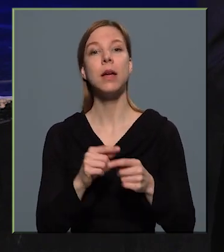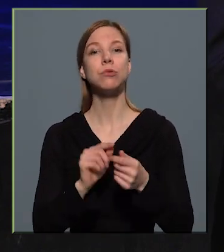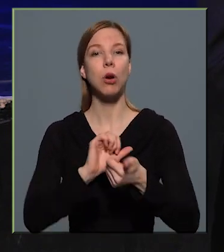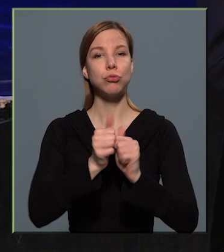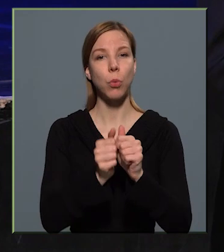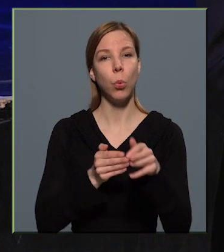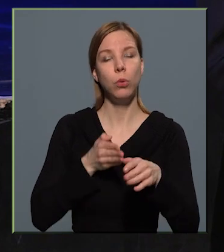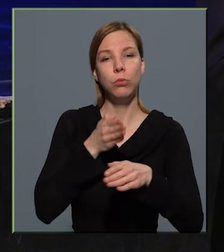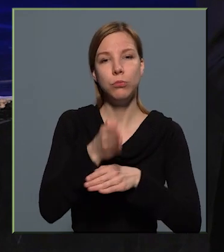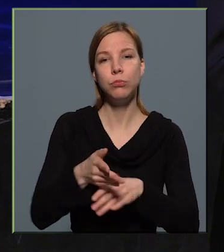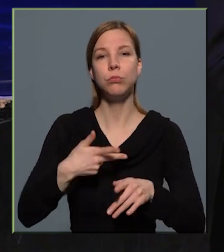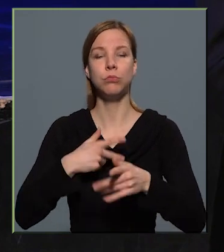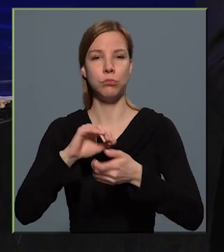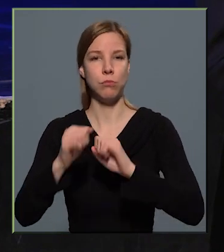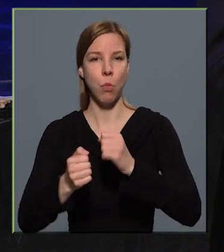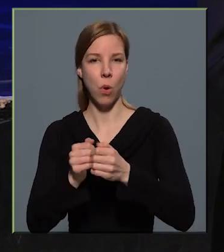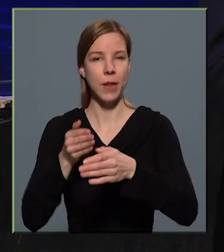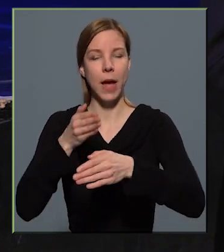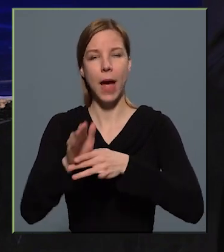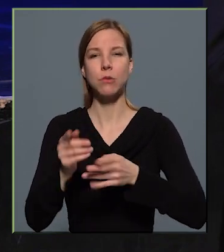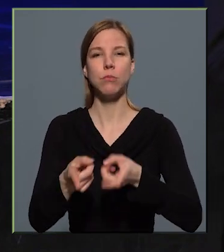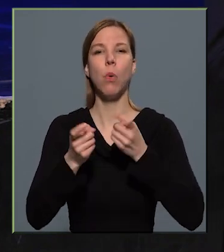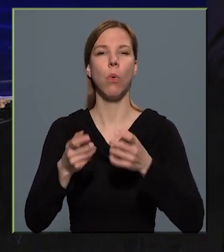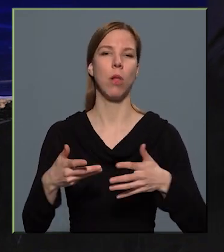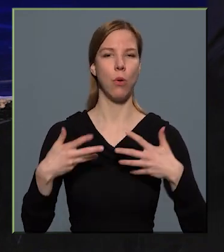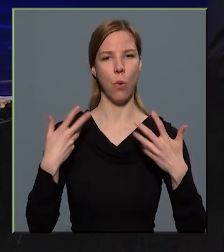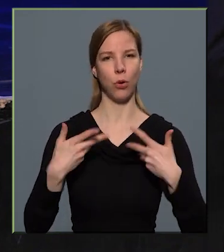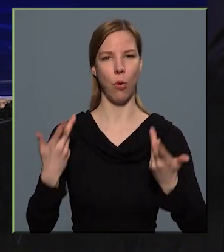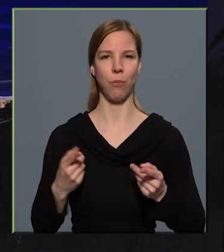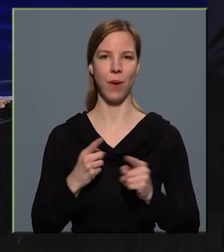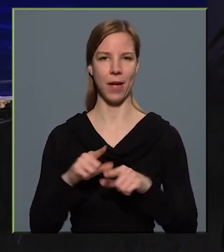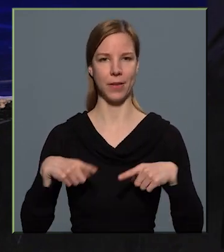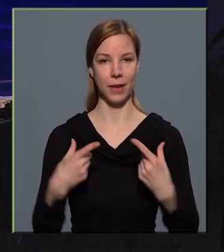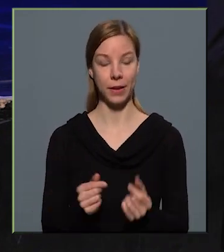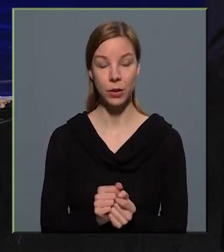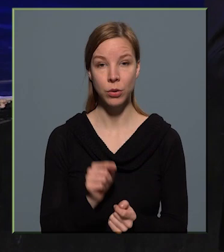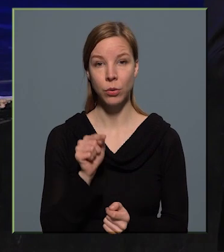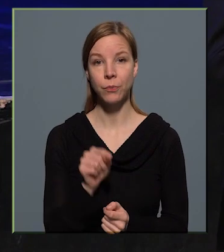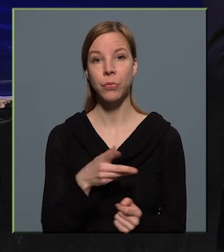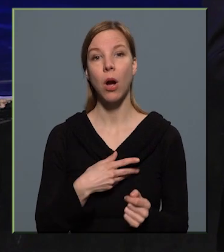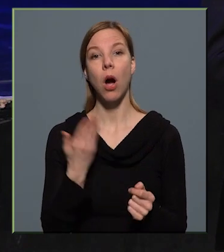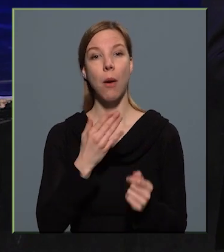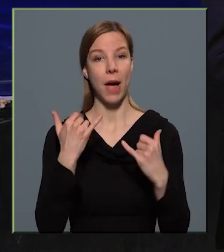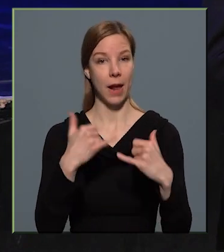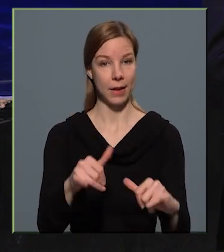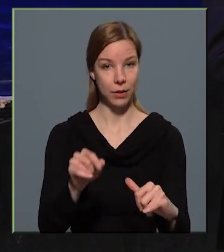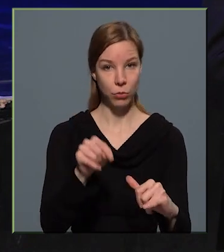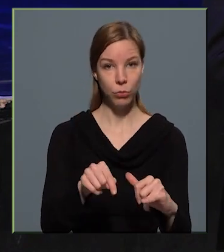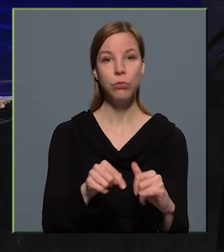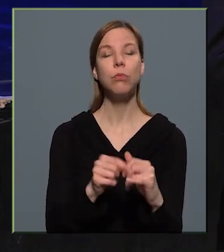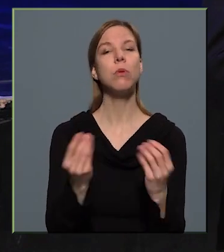a mozgás összehasonlíthatatlan örömét. És ha elindultunk, megélünk még valamit, ami nagyon